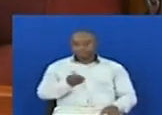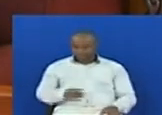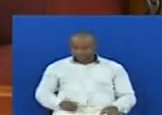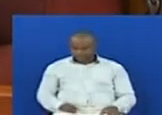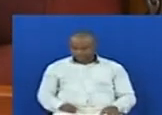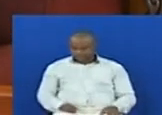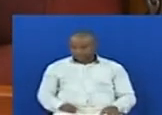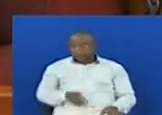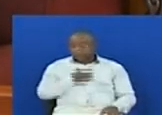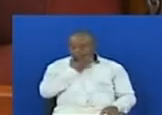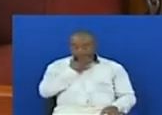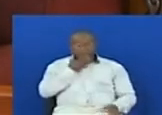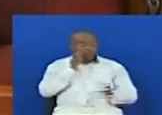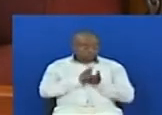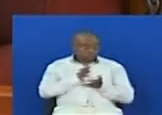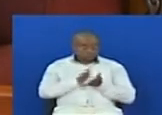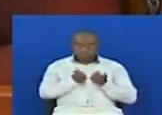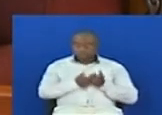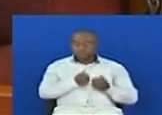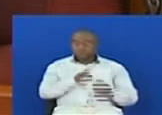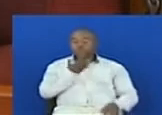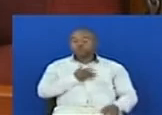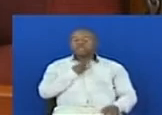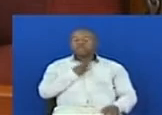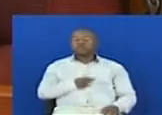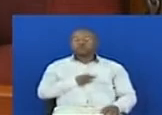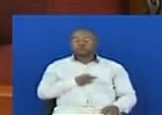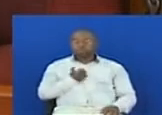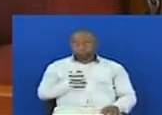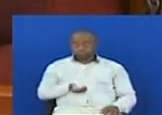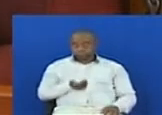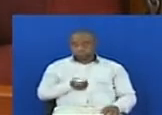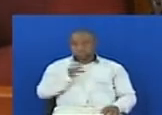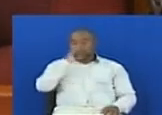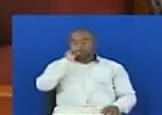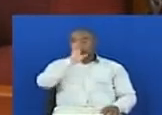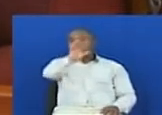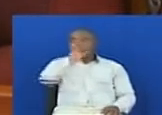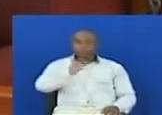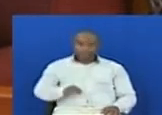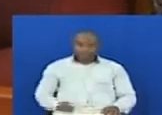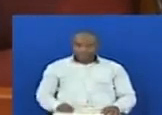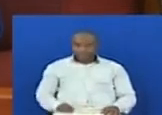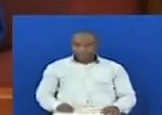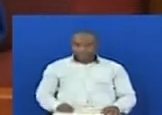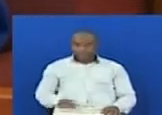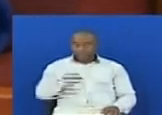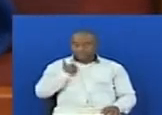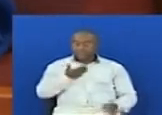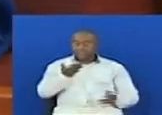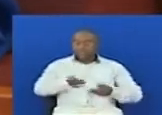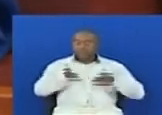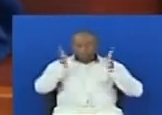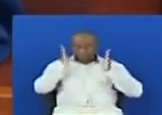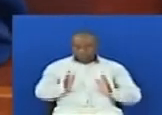Hakika tumefarijika sana kwa maneno yako. Nilisha kutaja Mheshimiwa Senator Mwambalaswa,